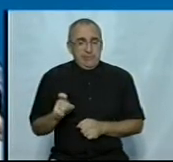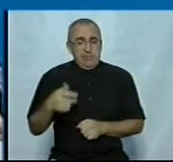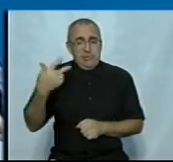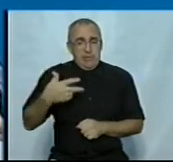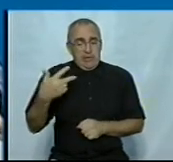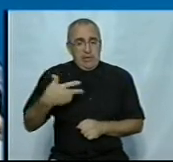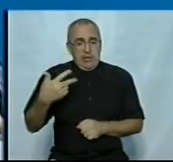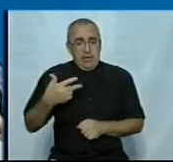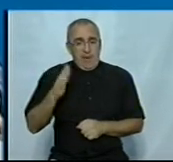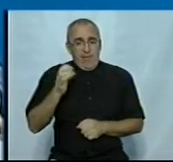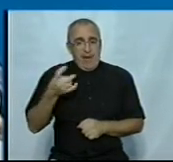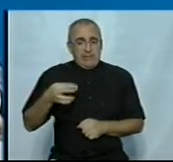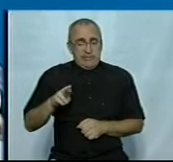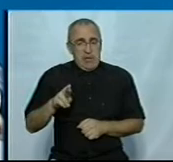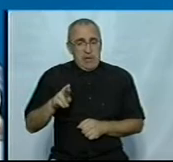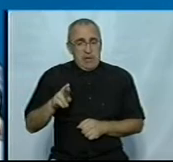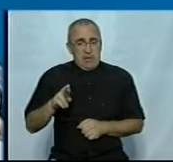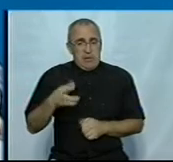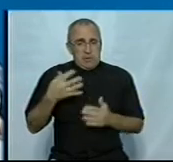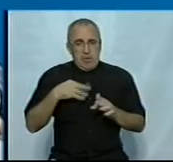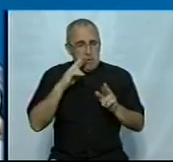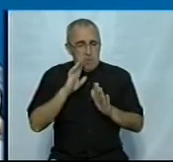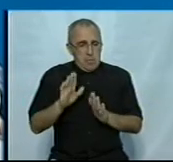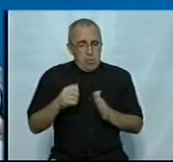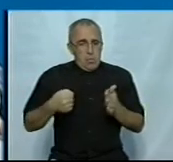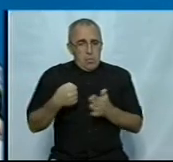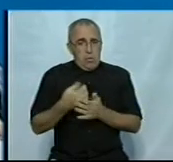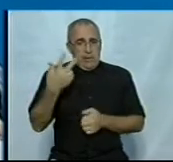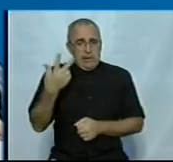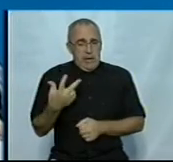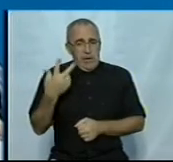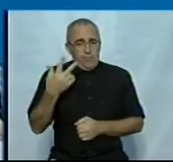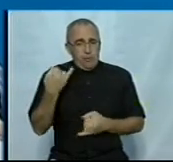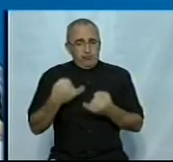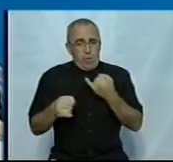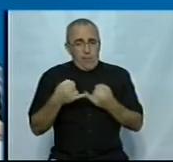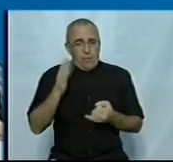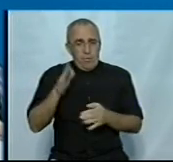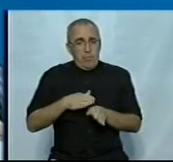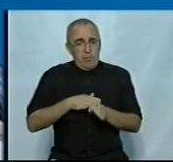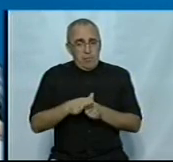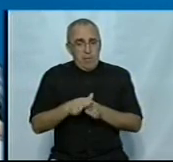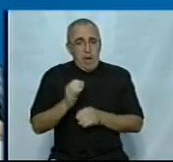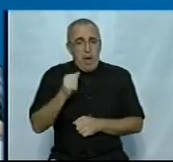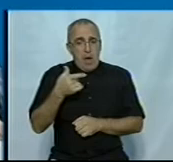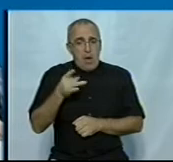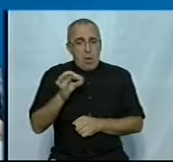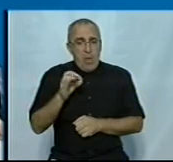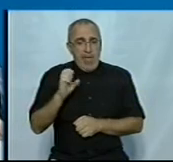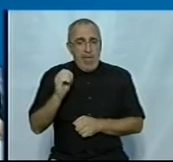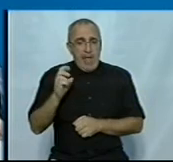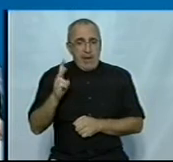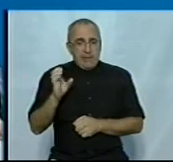30 вересня і, якщо я не помиляюсь, до 3 жовтня буде проходити Агроекспо.